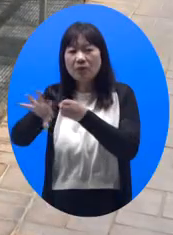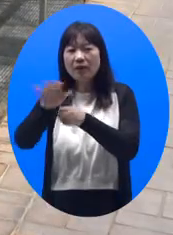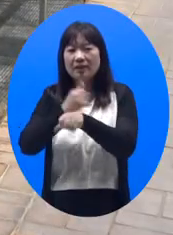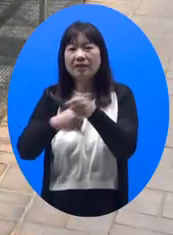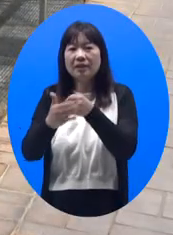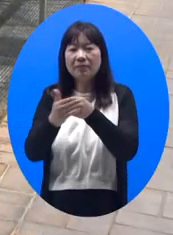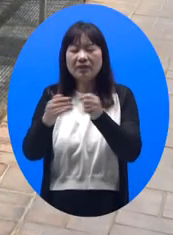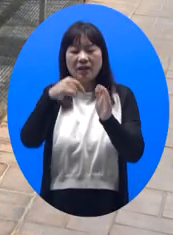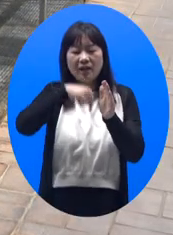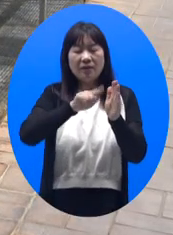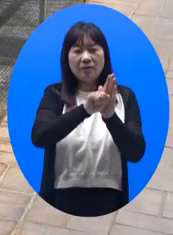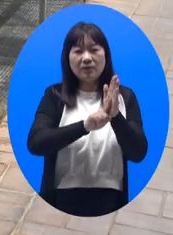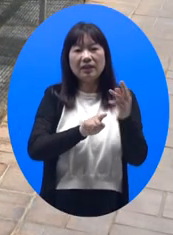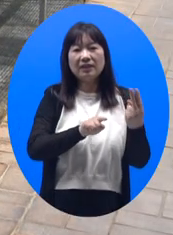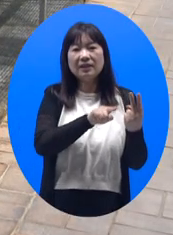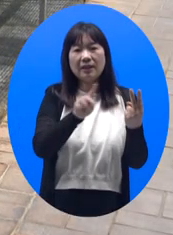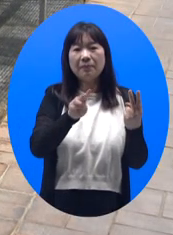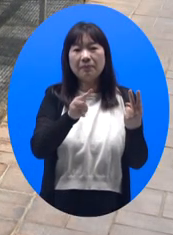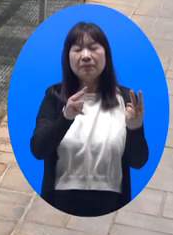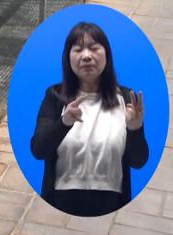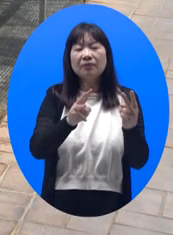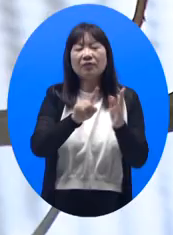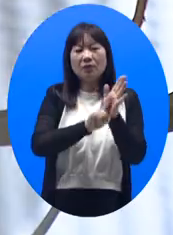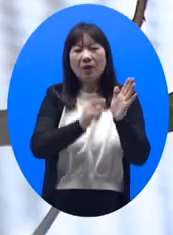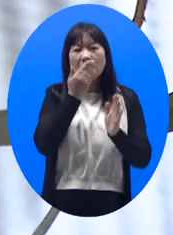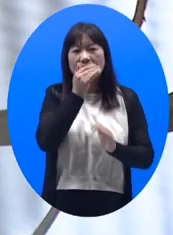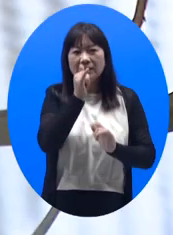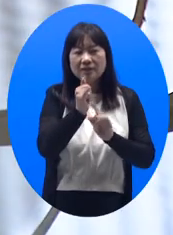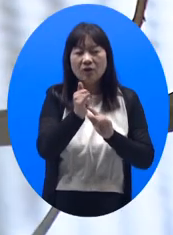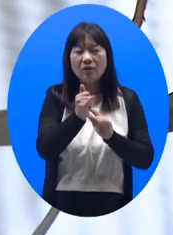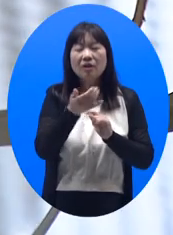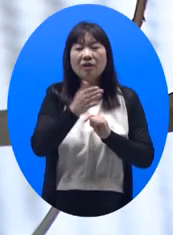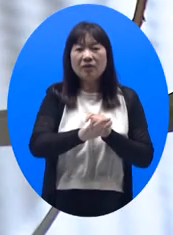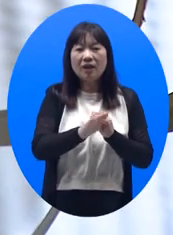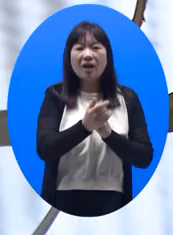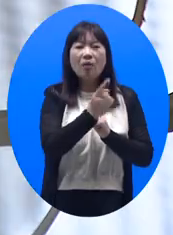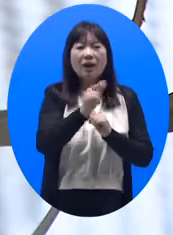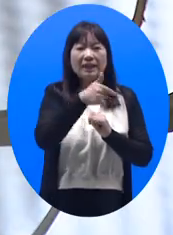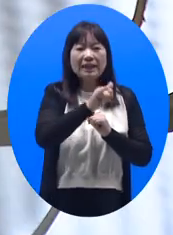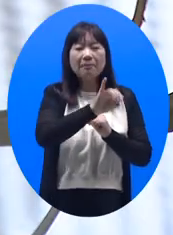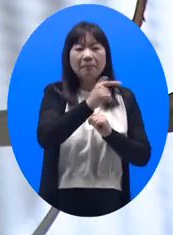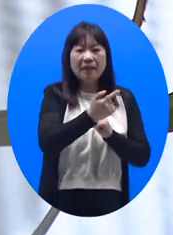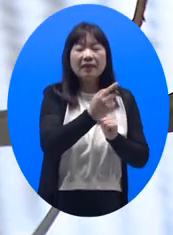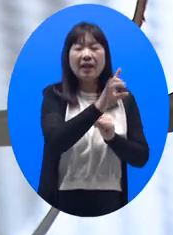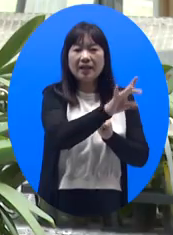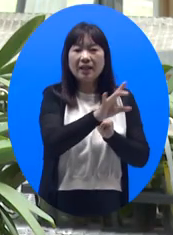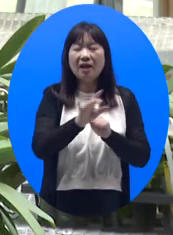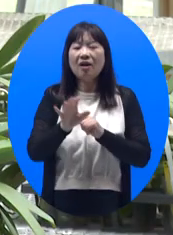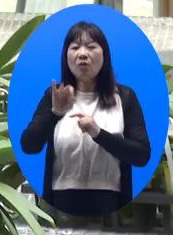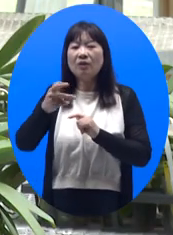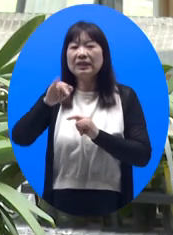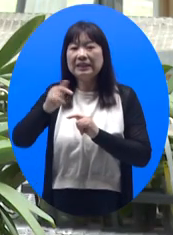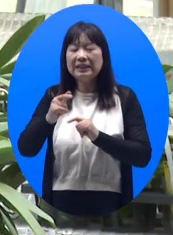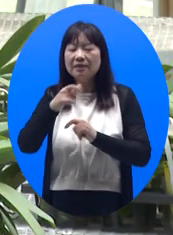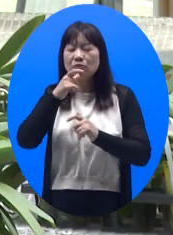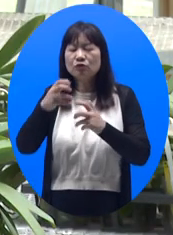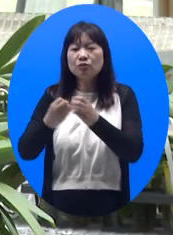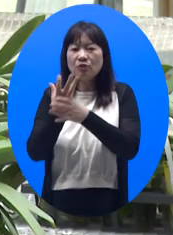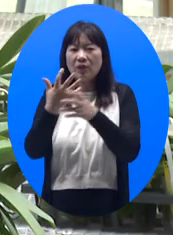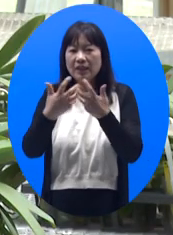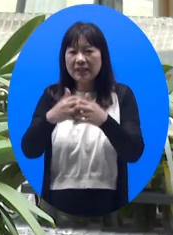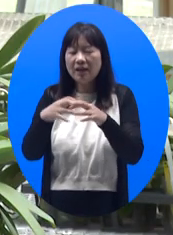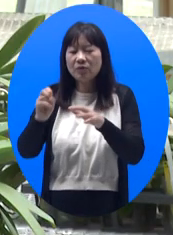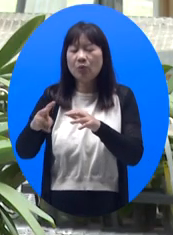있습니다. 환기팬만 설치한 곳과 제트팬과 원심가습기를 함께 설치한 곳의 온도를 비교해 봤습니다. 환기팬